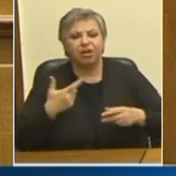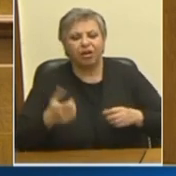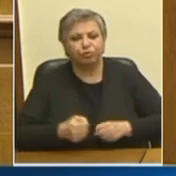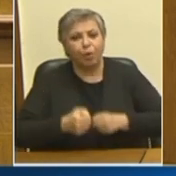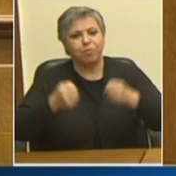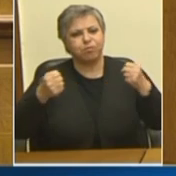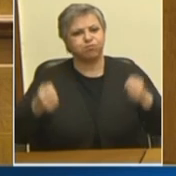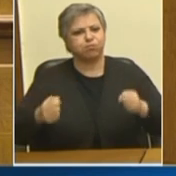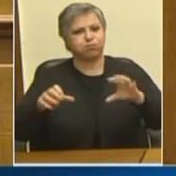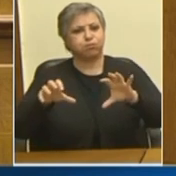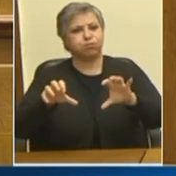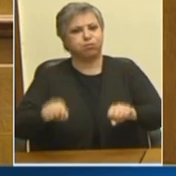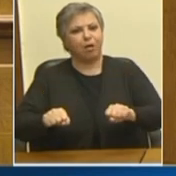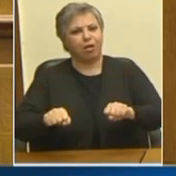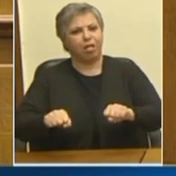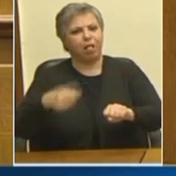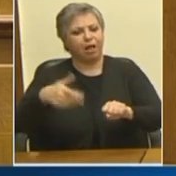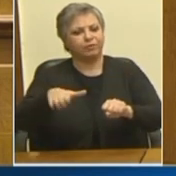επί του κλήρου, ειδικά επί των κληρικών.